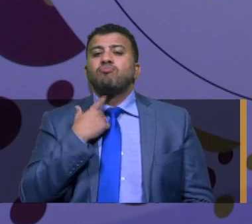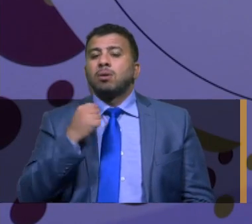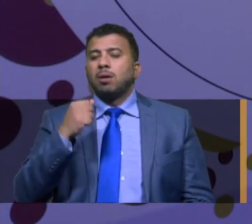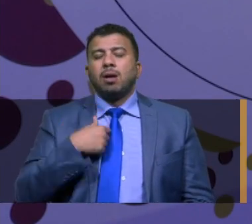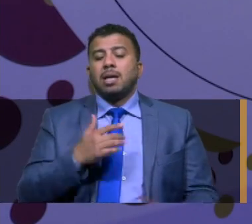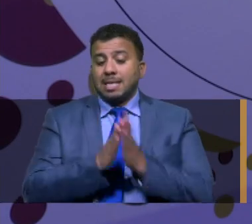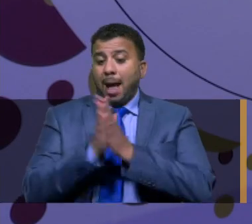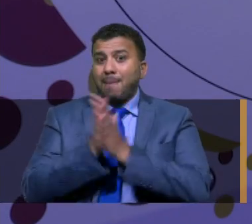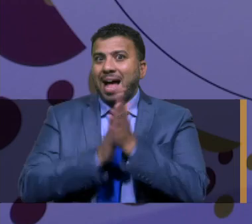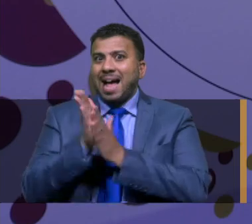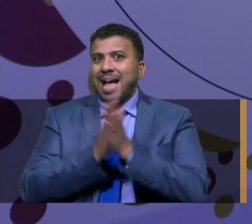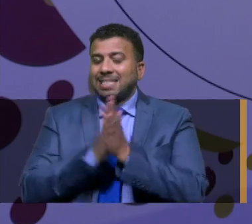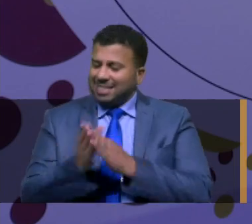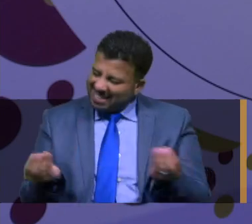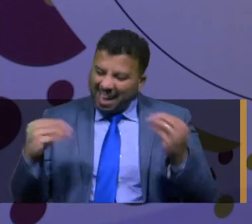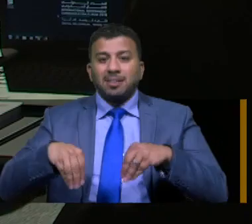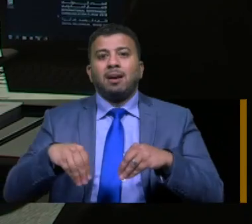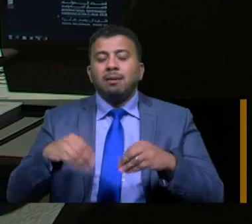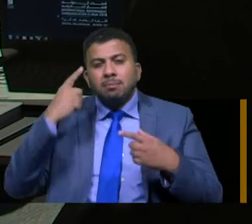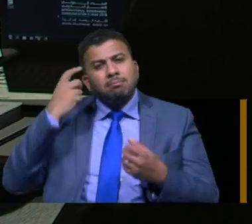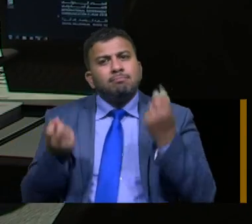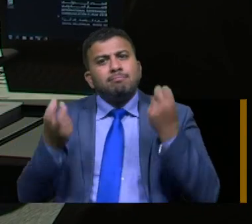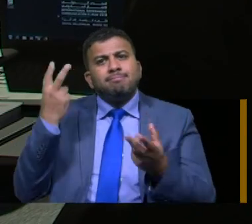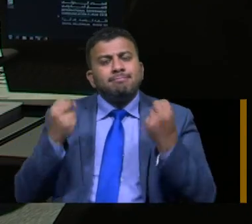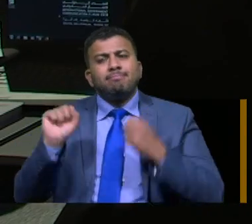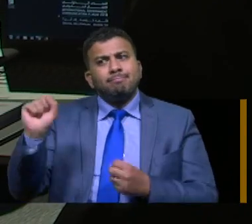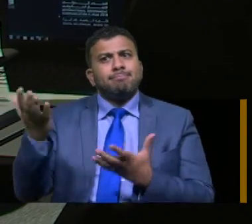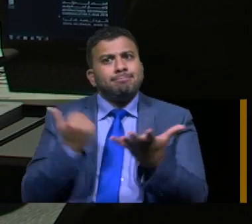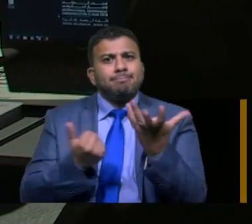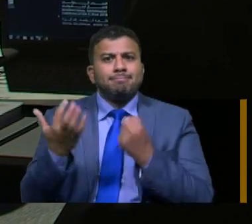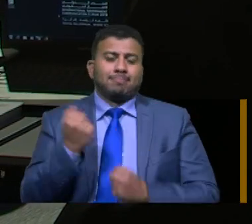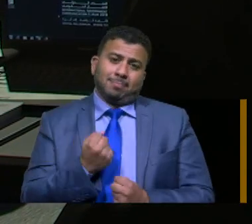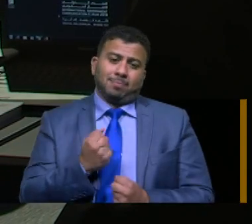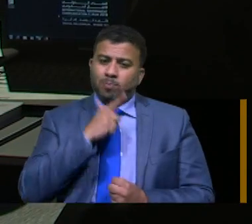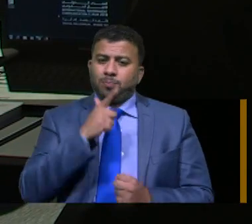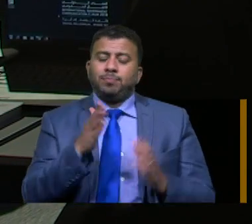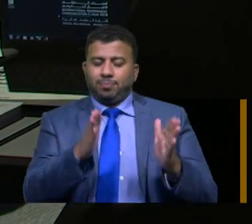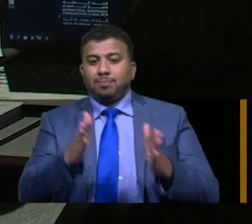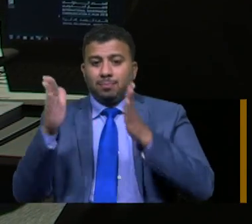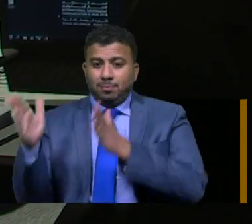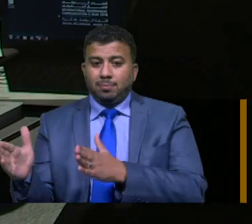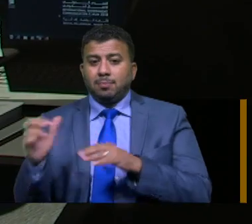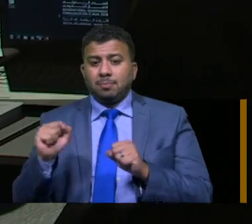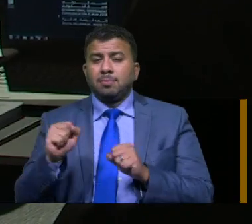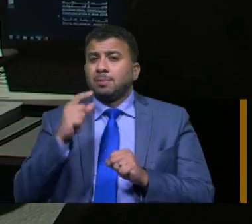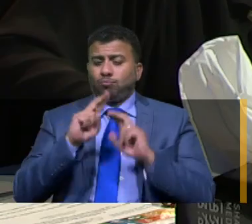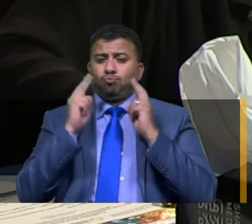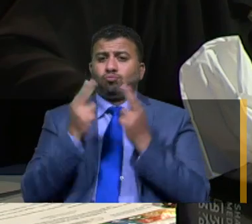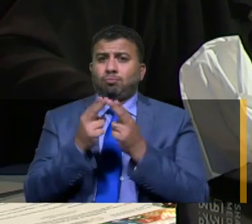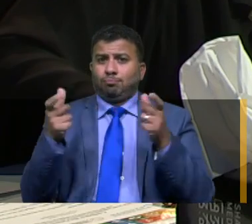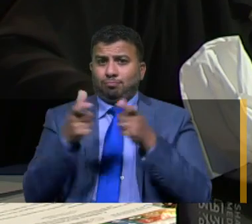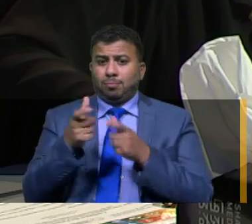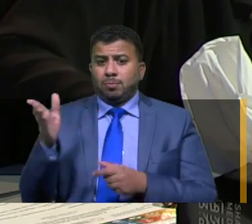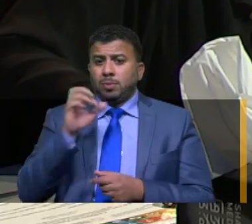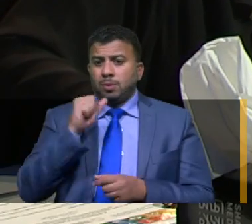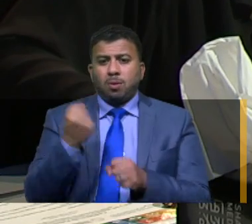بالروح الحماسية أكثر في تبني الآراء وتبني المقترحات. وفي ركن آخر من أركان المنتدى